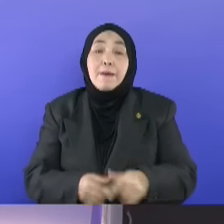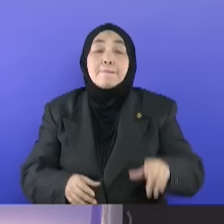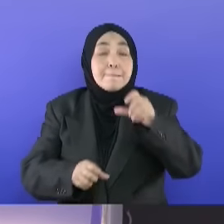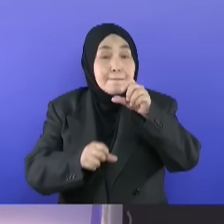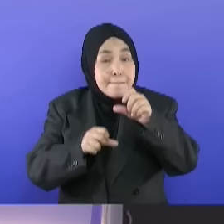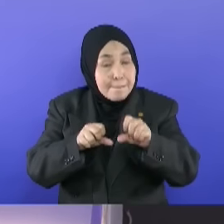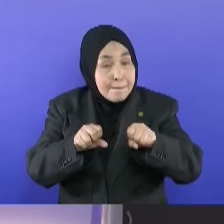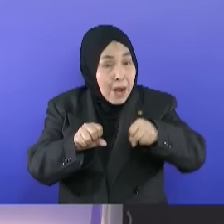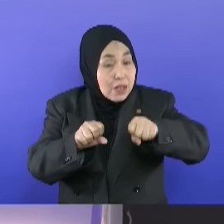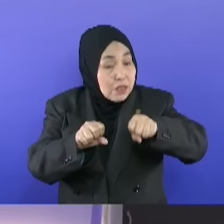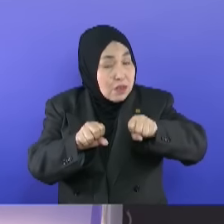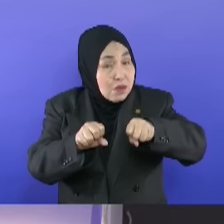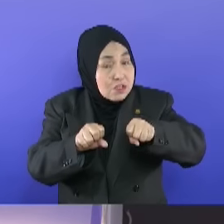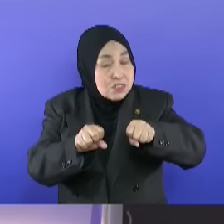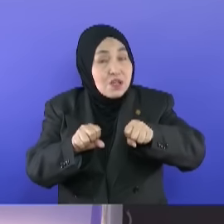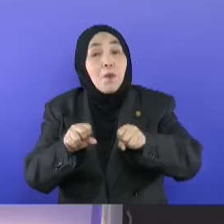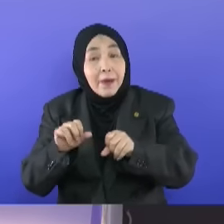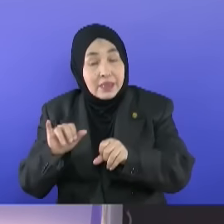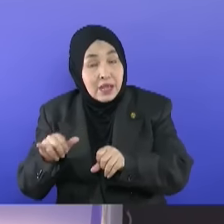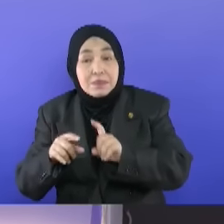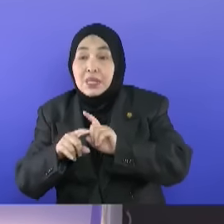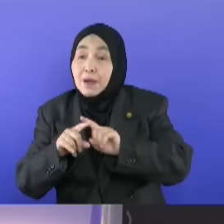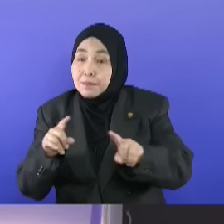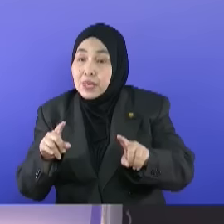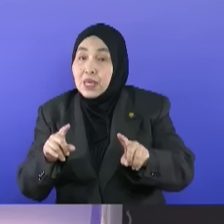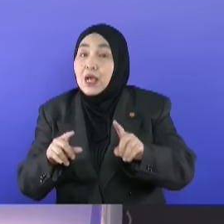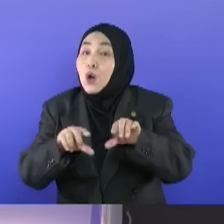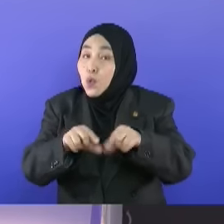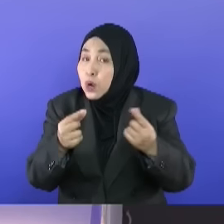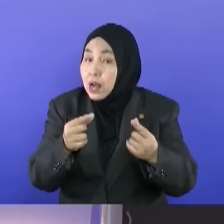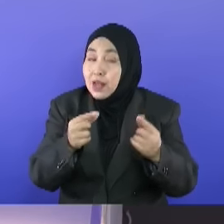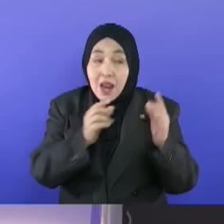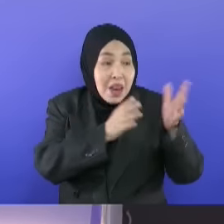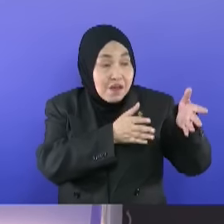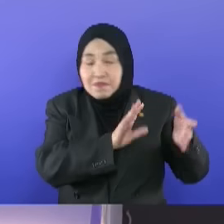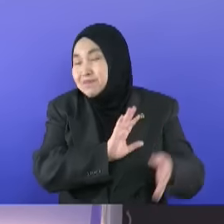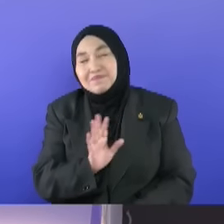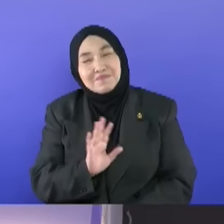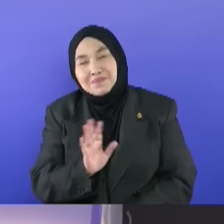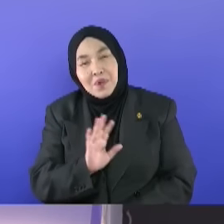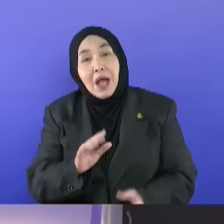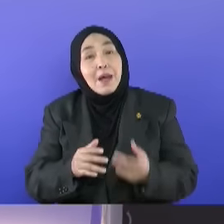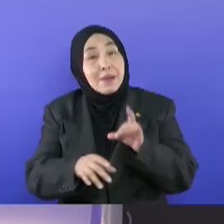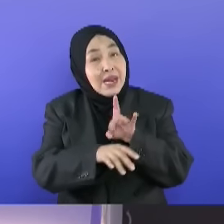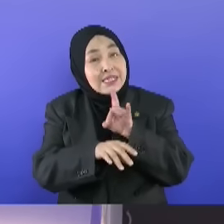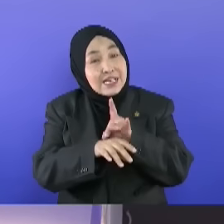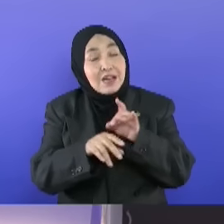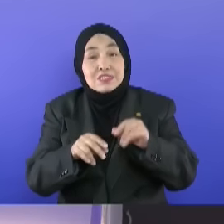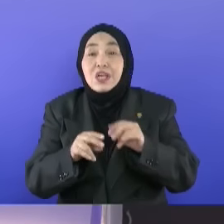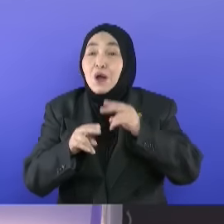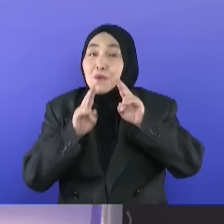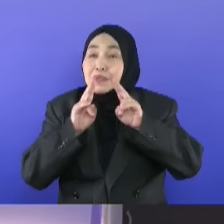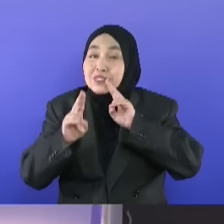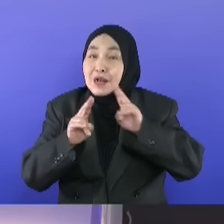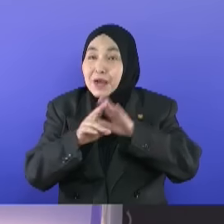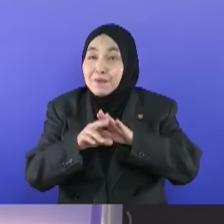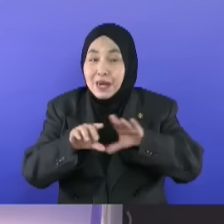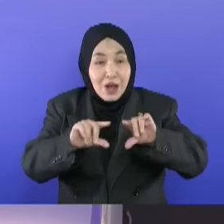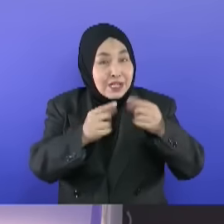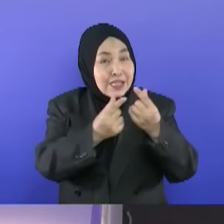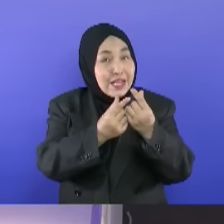Bikers motor juga ya tetapi al-Quran tak tinggal ustaz. Ya. Jadi apa nasihat ustaz mungkin ucapan kepada kumpulan